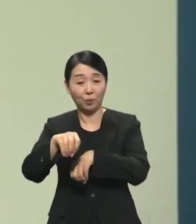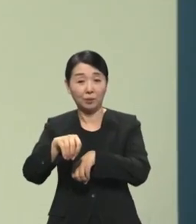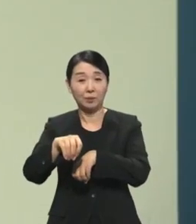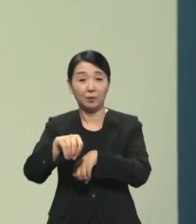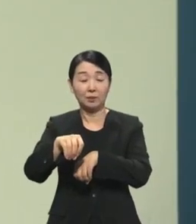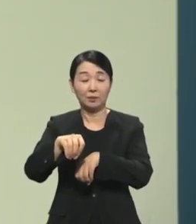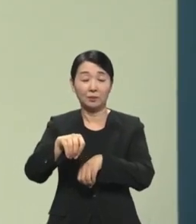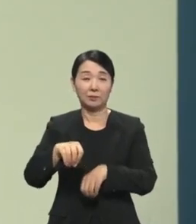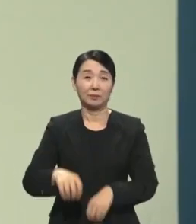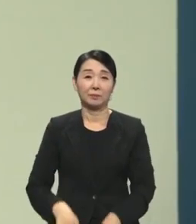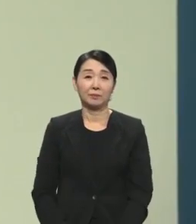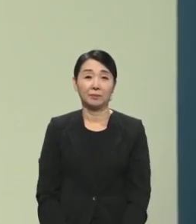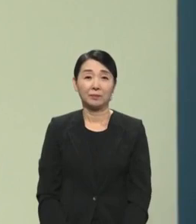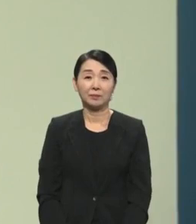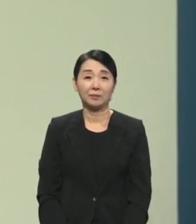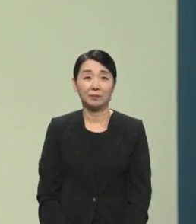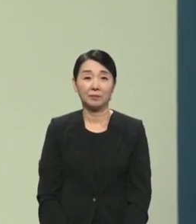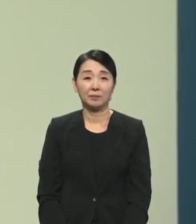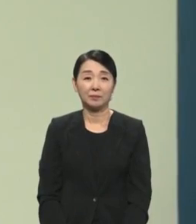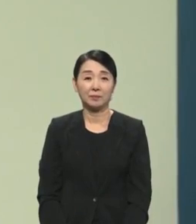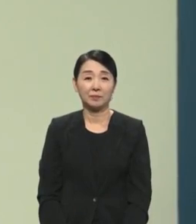대폭 전직